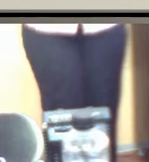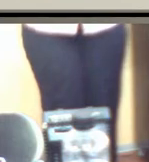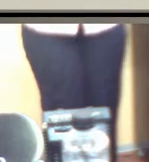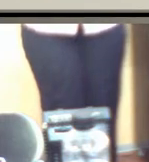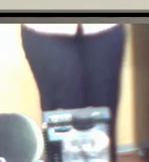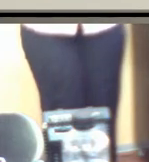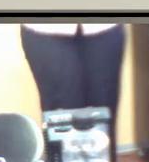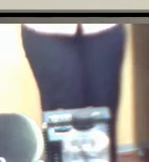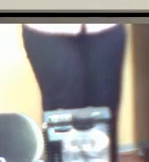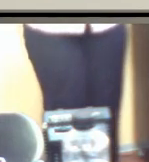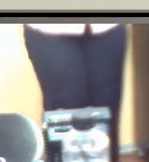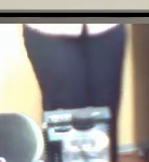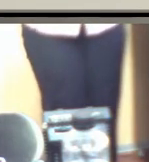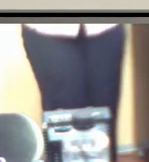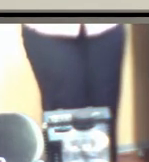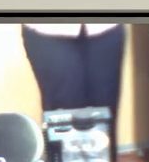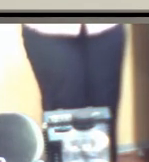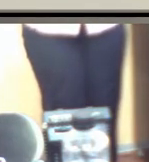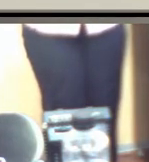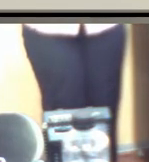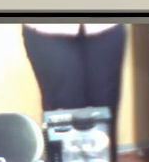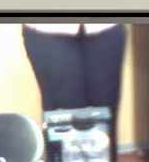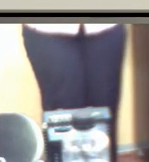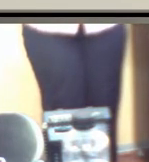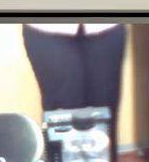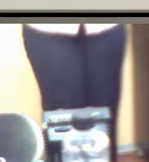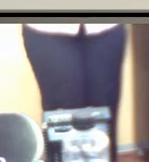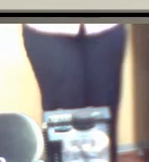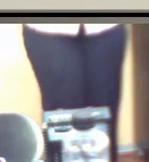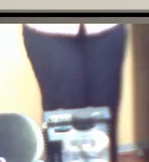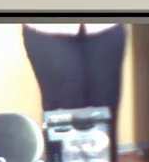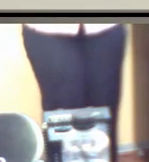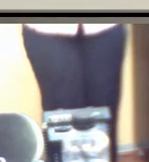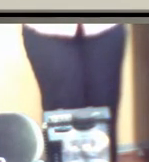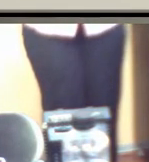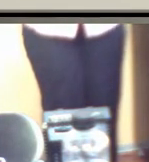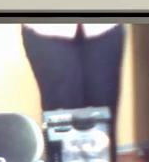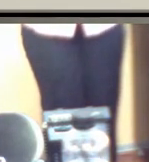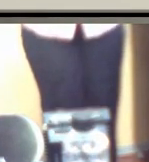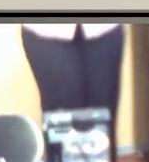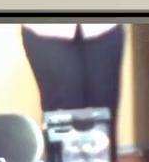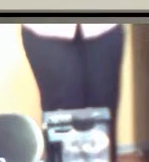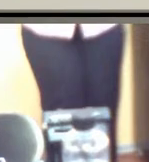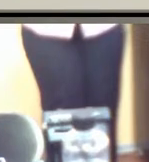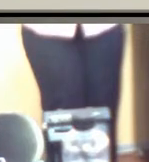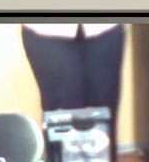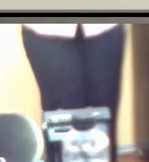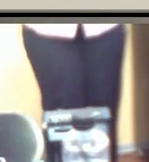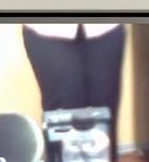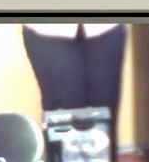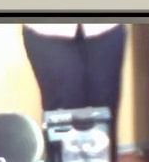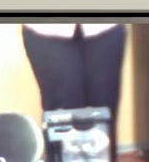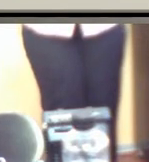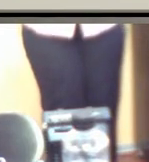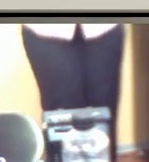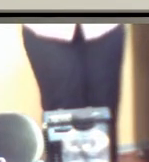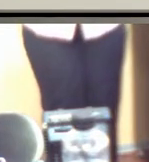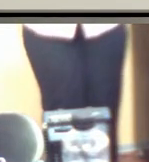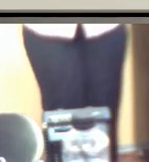umuntu, ikakhulukazi thina mzonsundu, kunezinto esizenzayo ukugeza izandla nako konke, and konke lokho